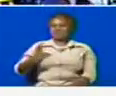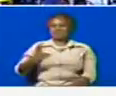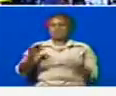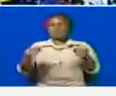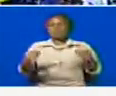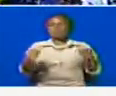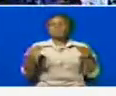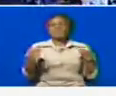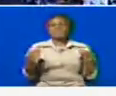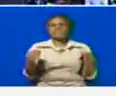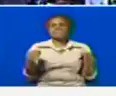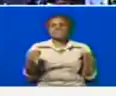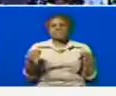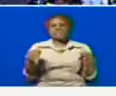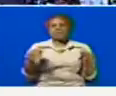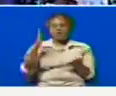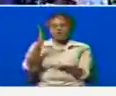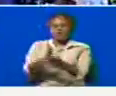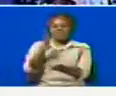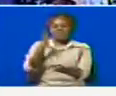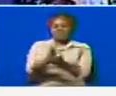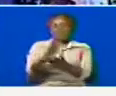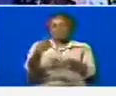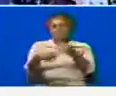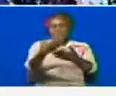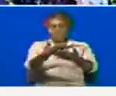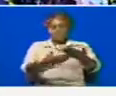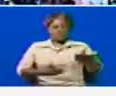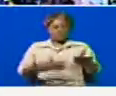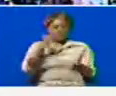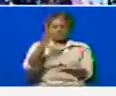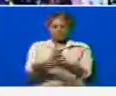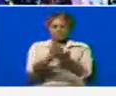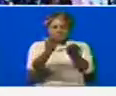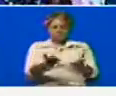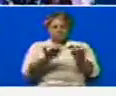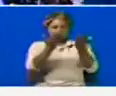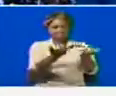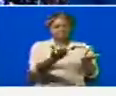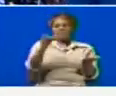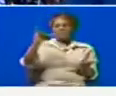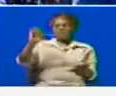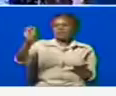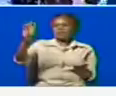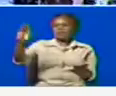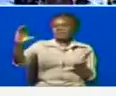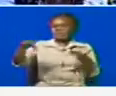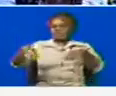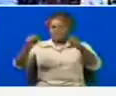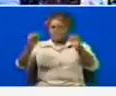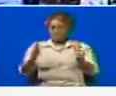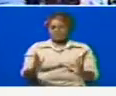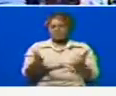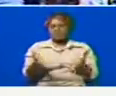still waiting for the verification process, the forms that are being verified to be handed over to the IEBC chairman.